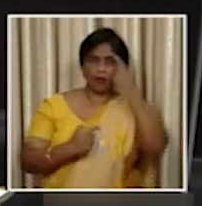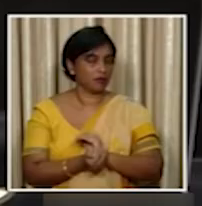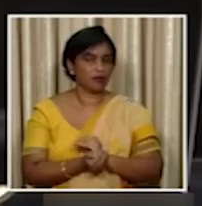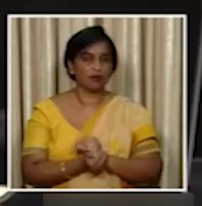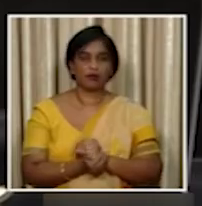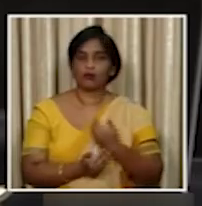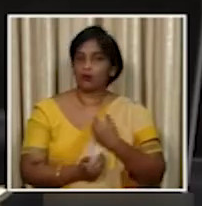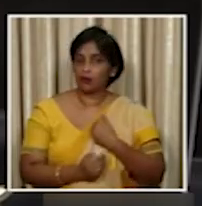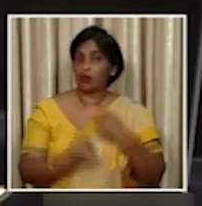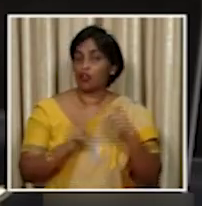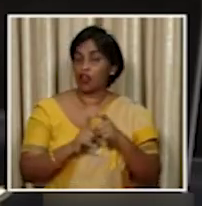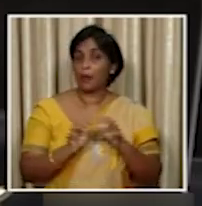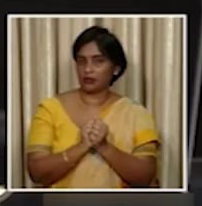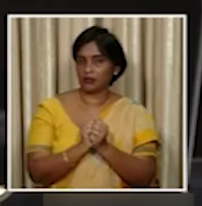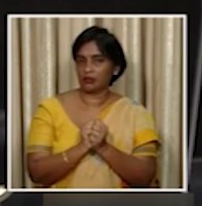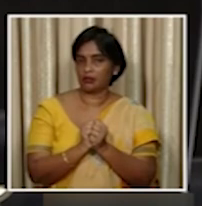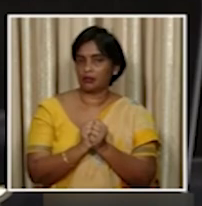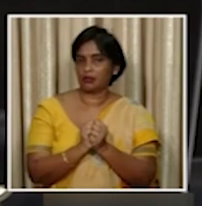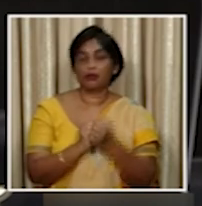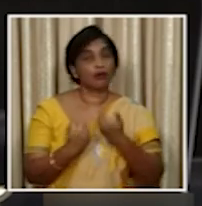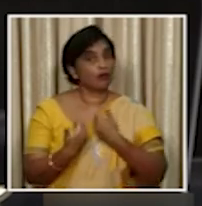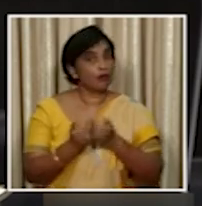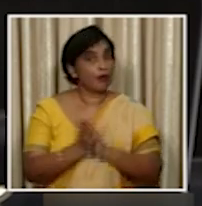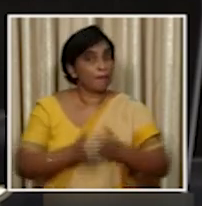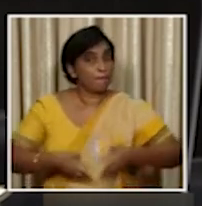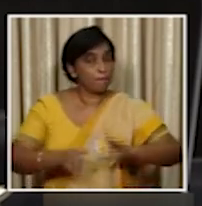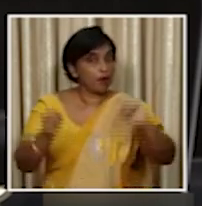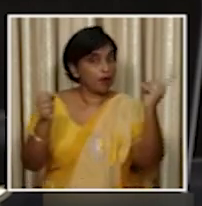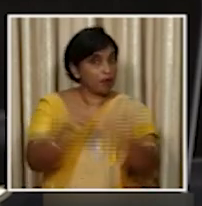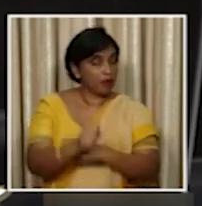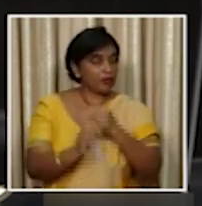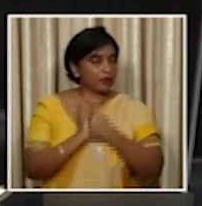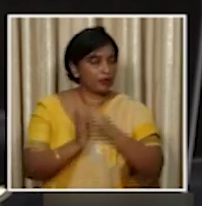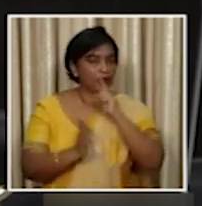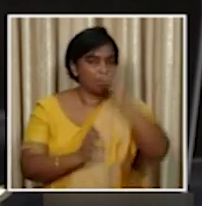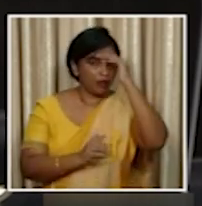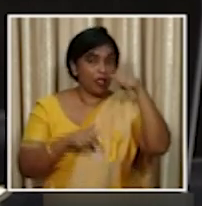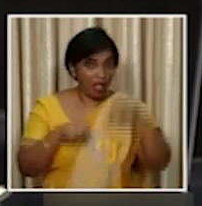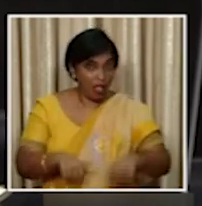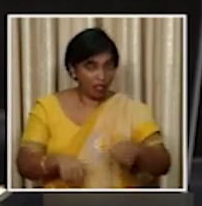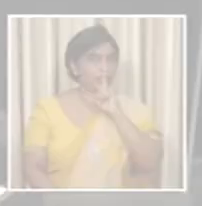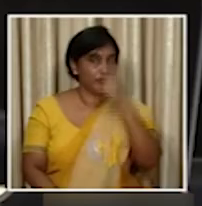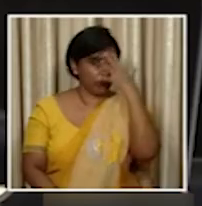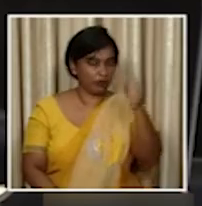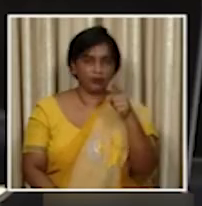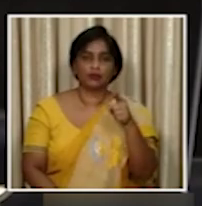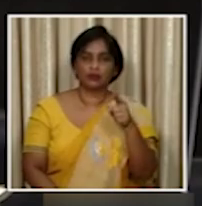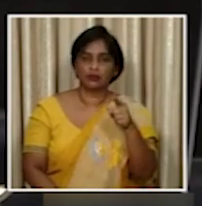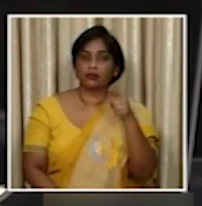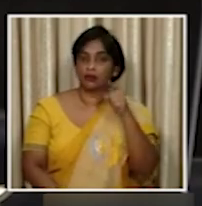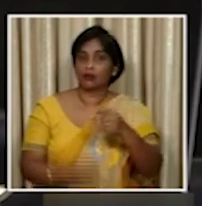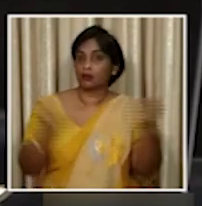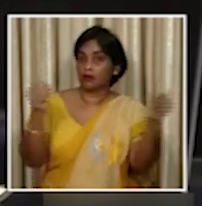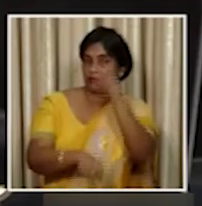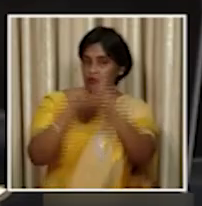හරවන්න හදන්නේ? ඩොලර් බිලියන ගානක වැඩක්. මාව පාර්ලිමේ මරලා දැම්මොත් ගරු කතානායකතුමා අද මං කිව්වා කියලා මතක තියාගන්න. මේකේ ඉන්න